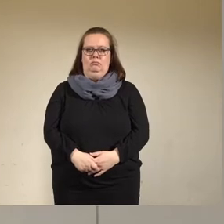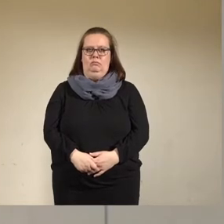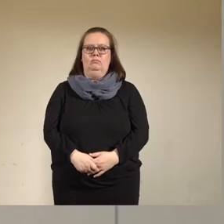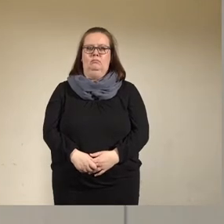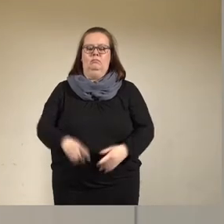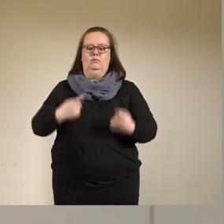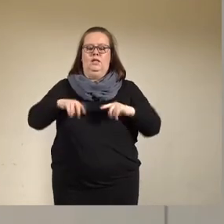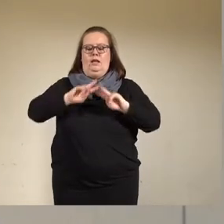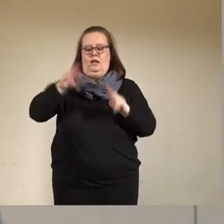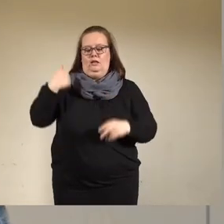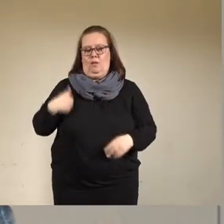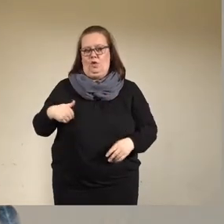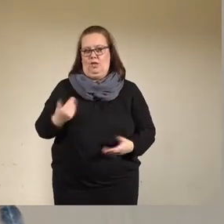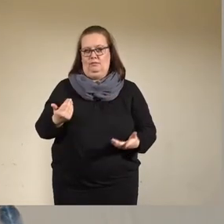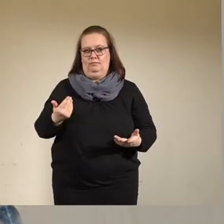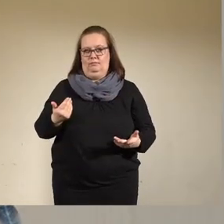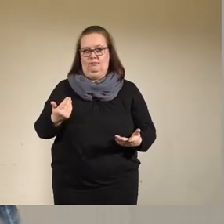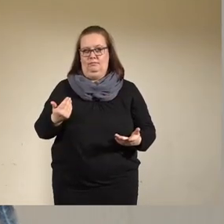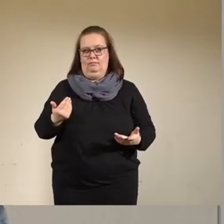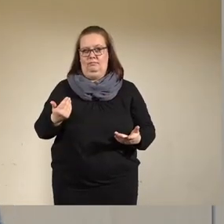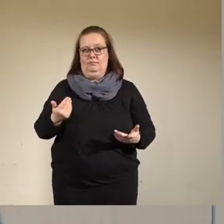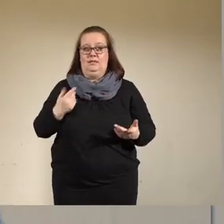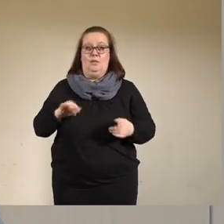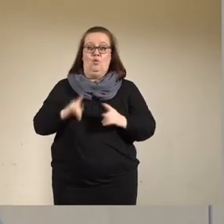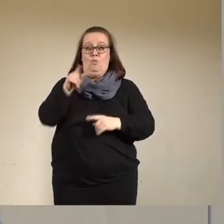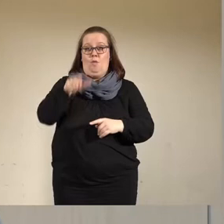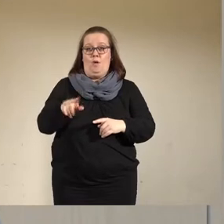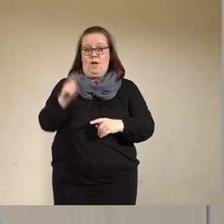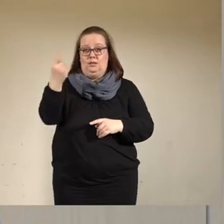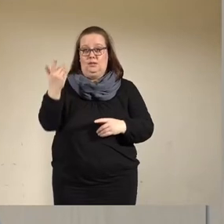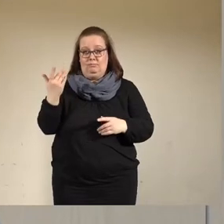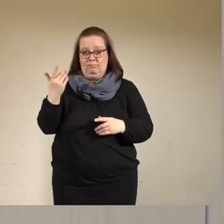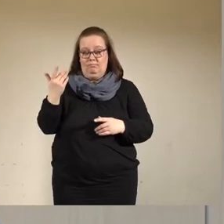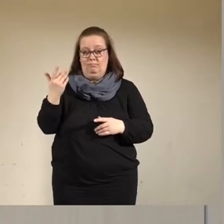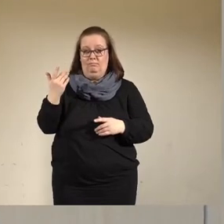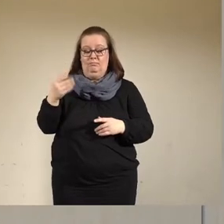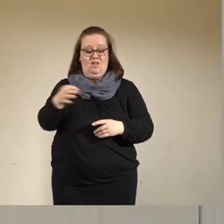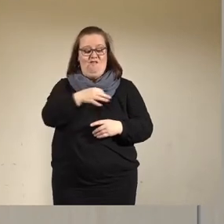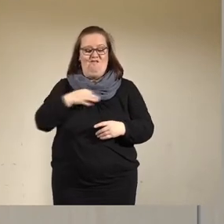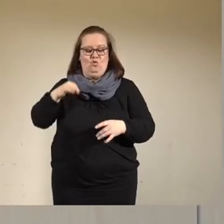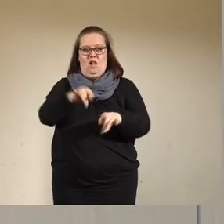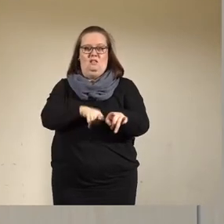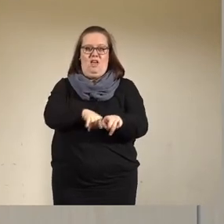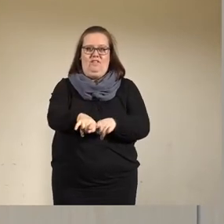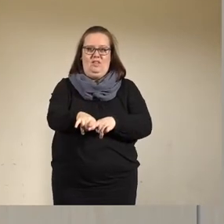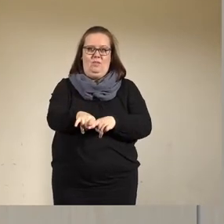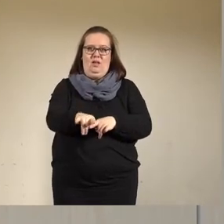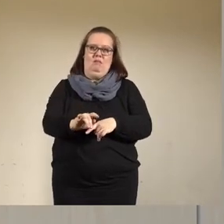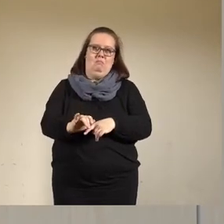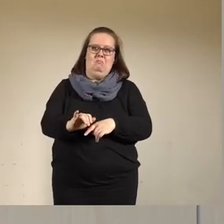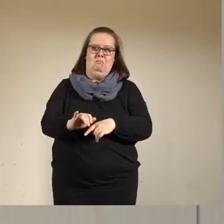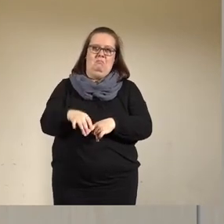Sehr geehrte Damen und Herren, sehr geehrter Herr Oberbürgermeister, für uns als FDP ist das ja heute eine